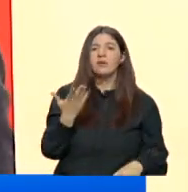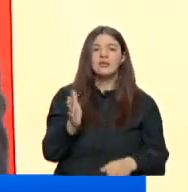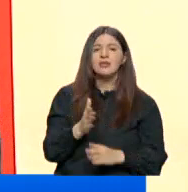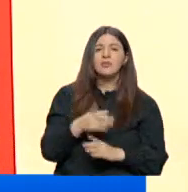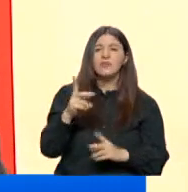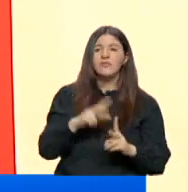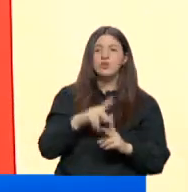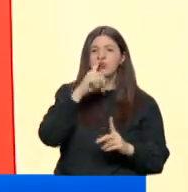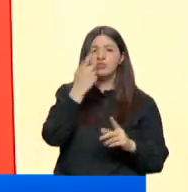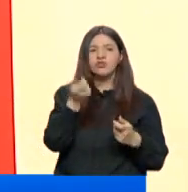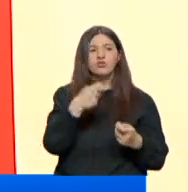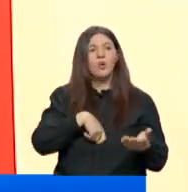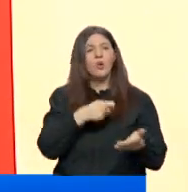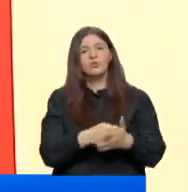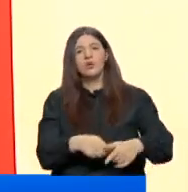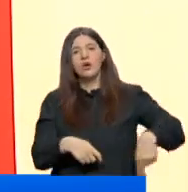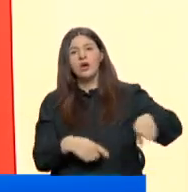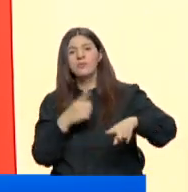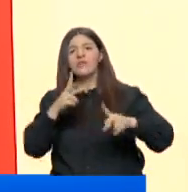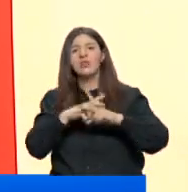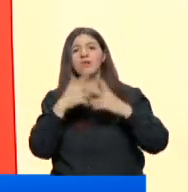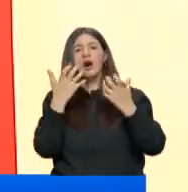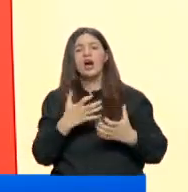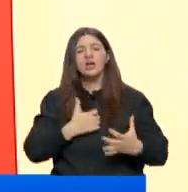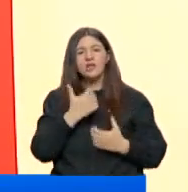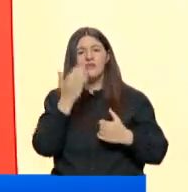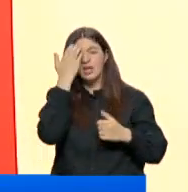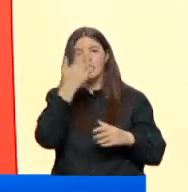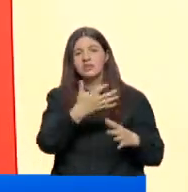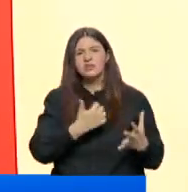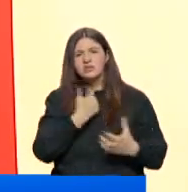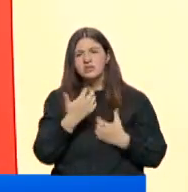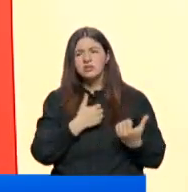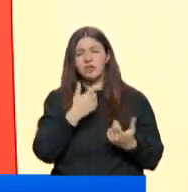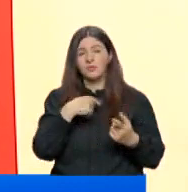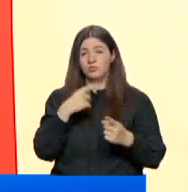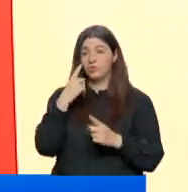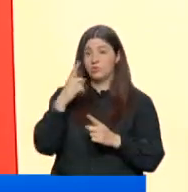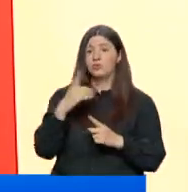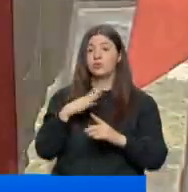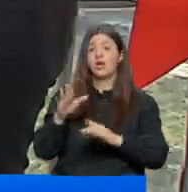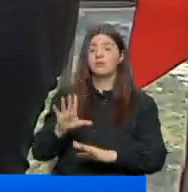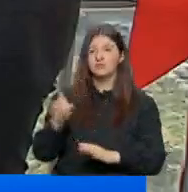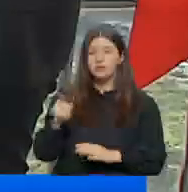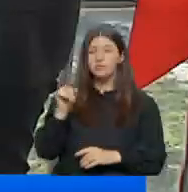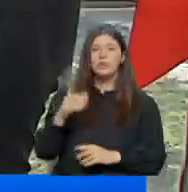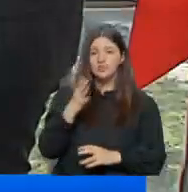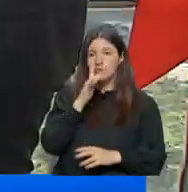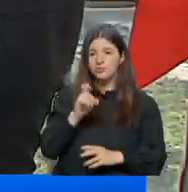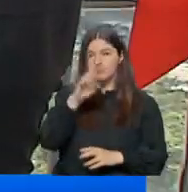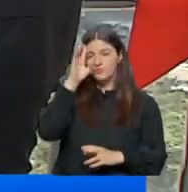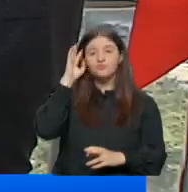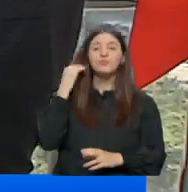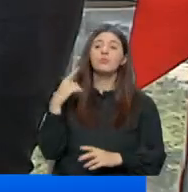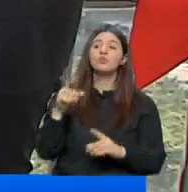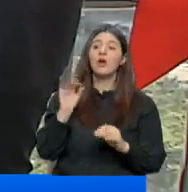bunun faturasını sadece çalışanlar ödüyor? Niye bunun faturasını sadece yoksullar ödüyor? Bakın bunu bir göstermek istiyordum, kalmasın. Şimdi bu ne biliyor musunuz? Bu çok